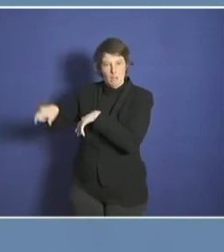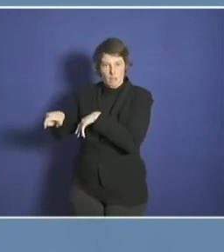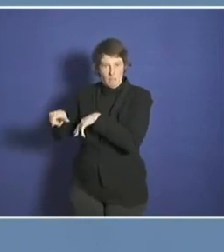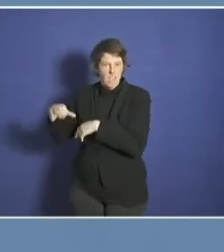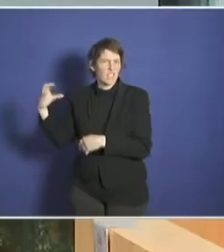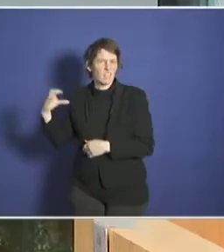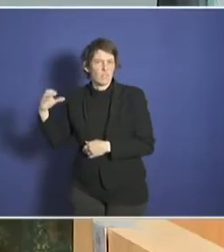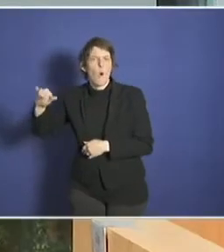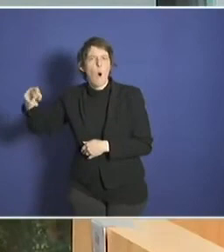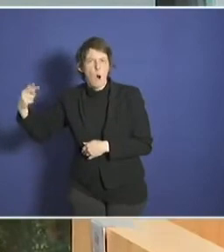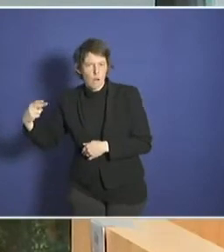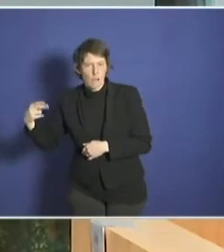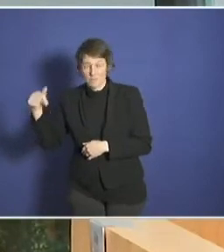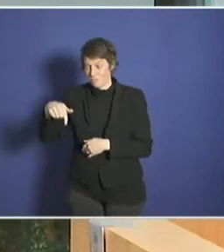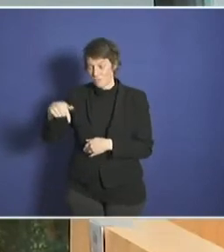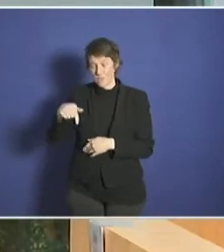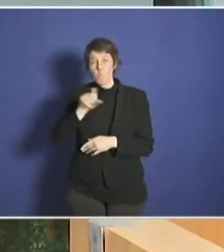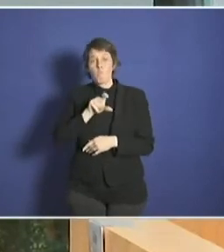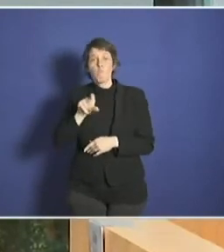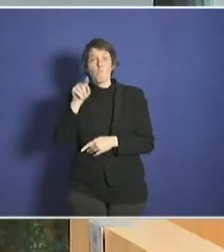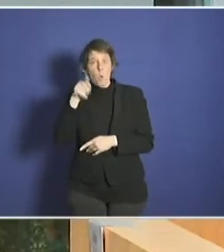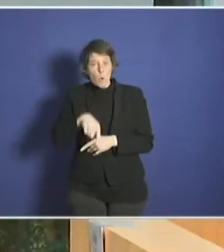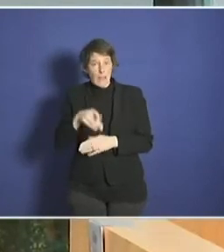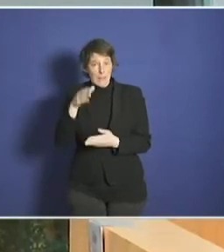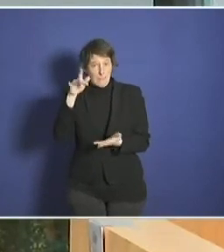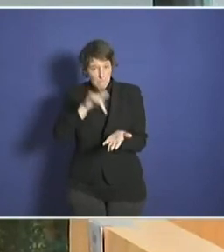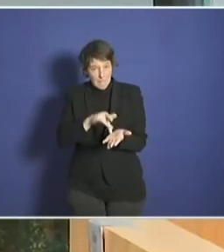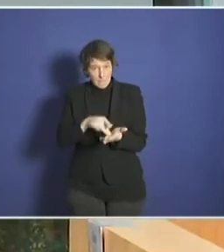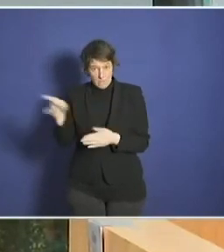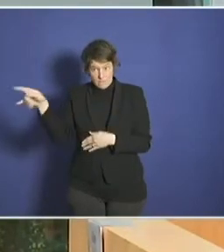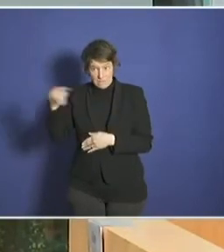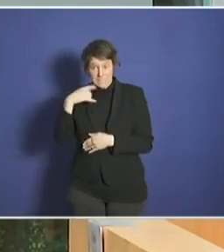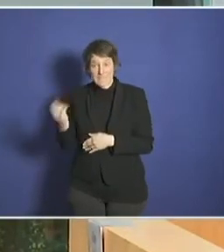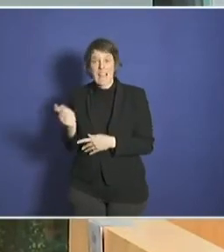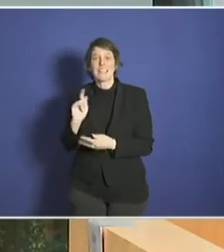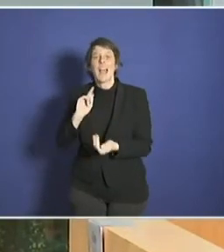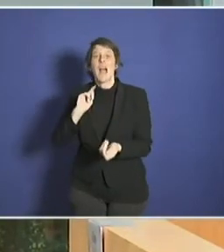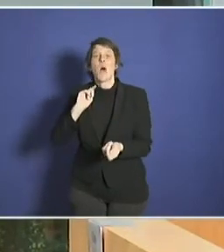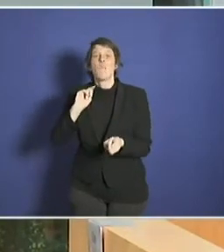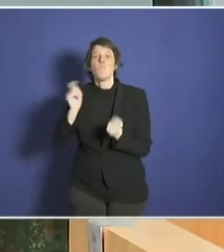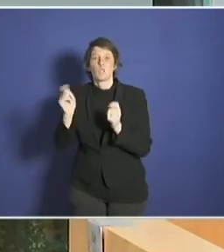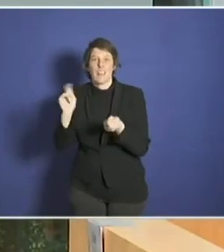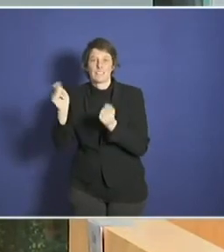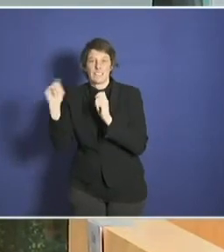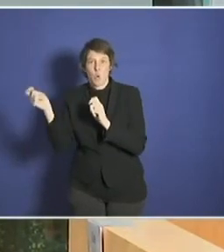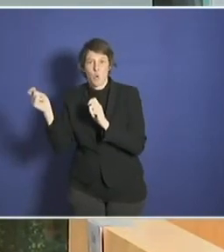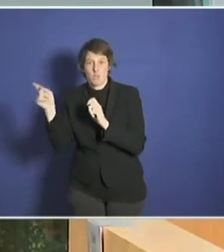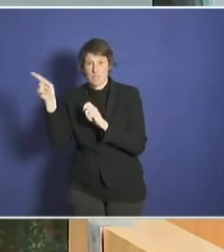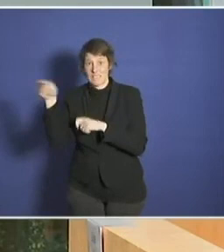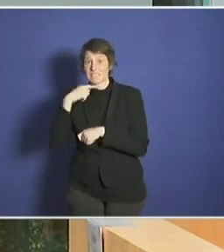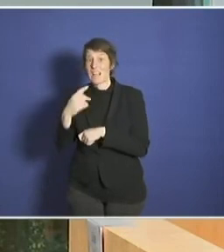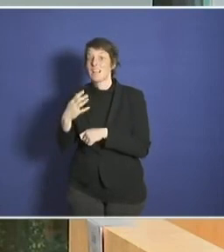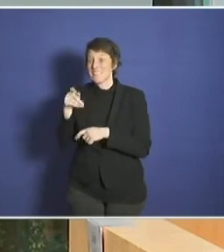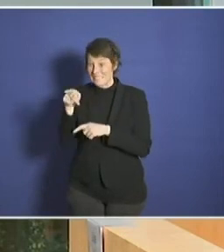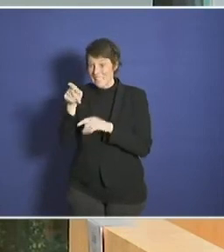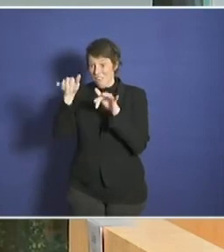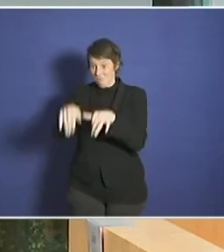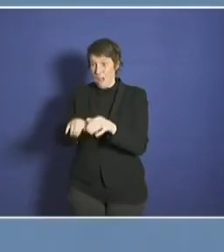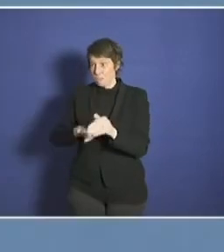hat Mitte dieses Monats die neue Variante, die neue Mutante, für 45% dieser